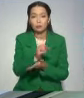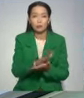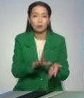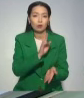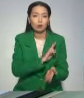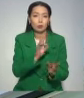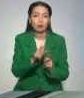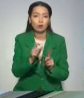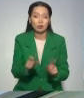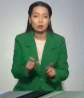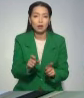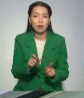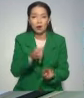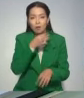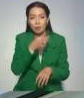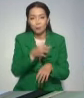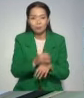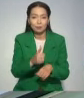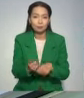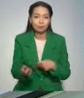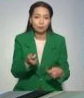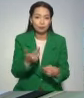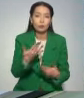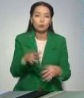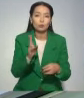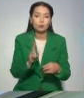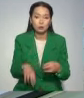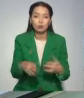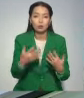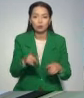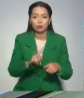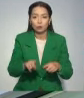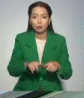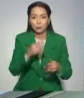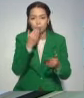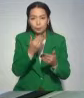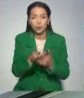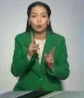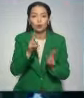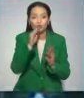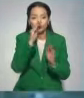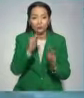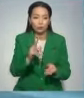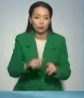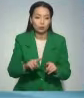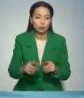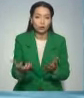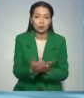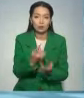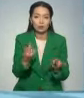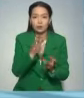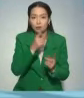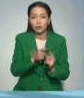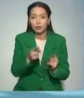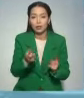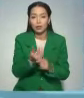словам чиновников завершение эпопеи с отоплением уже На горизонте А значит и виновных должны скоро найти тем временем некоторые